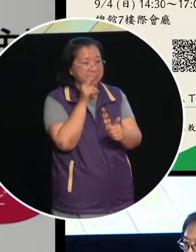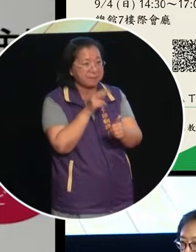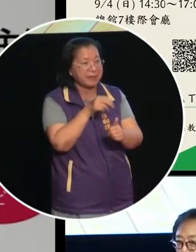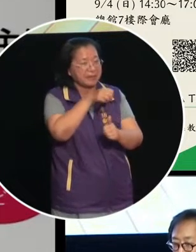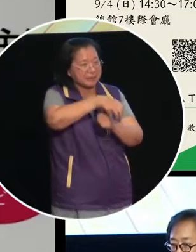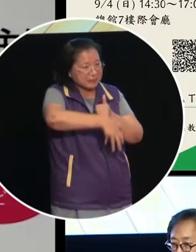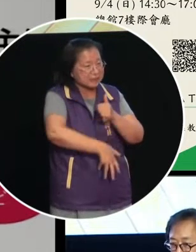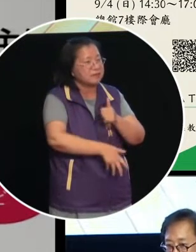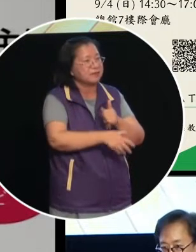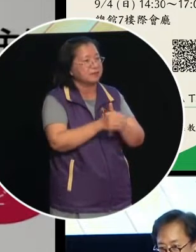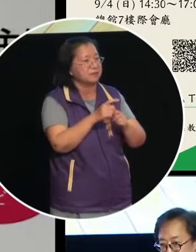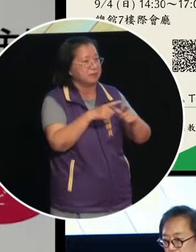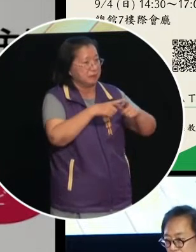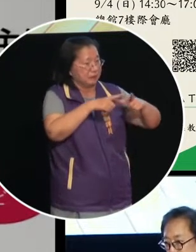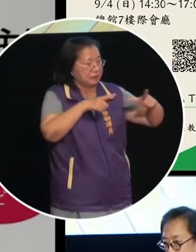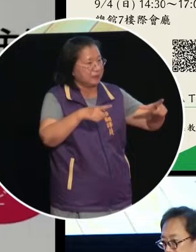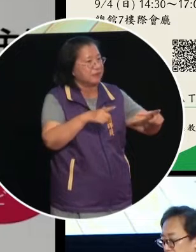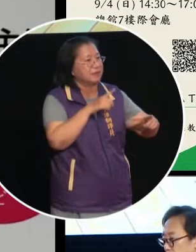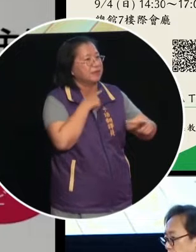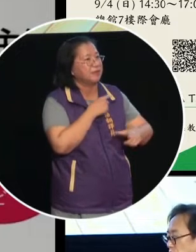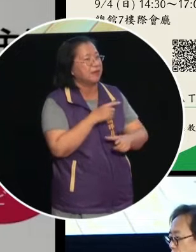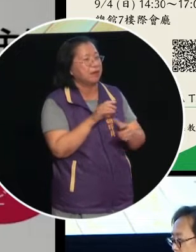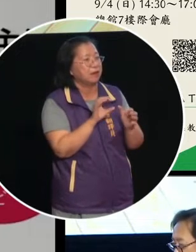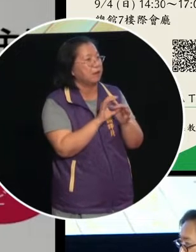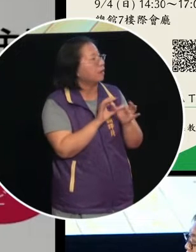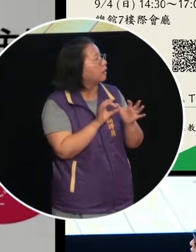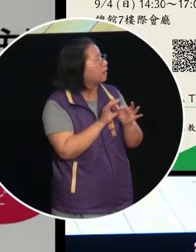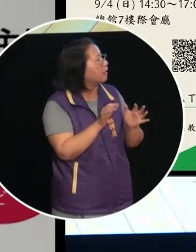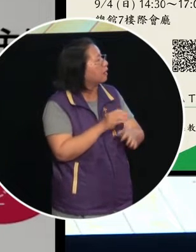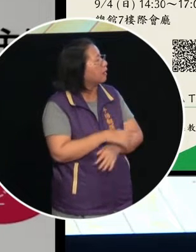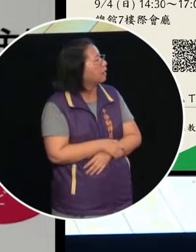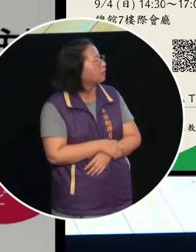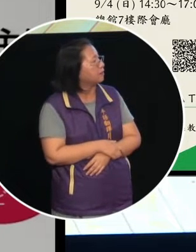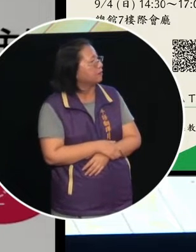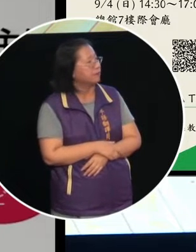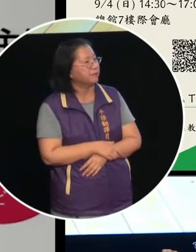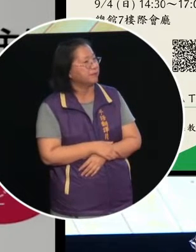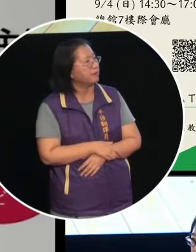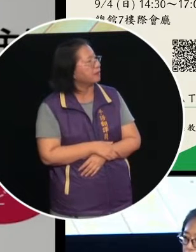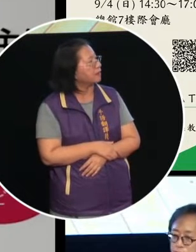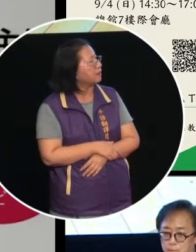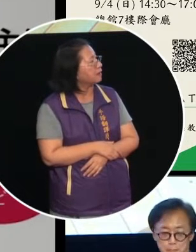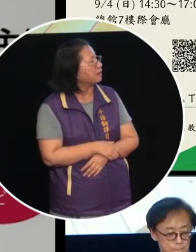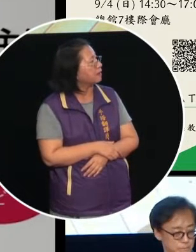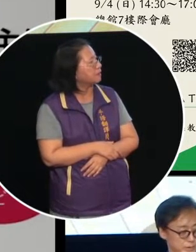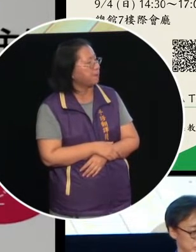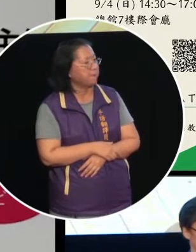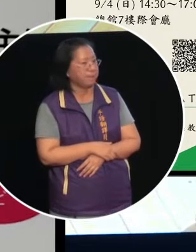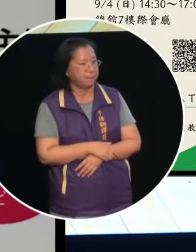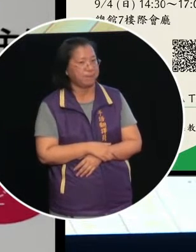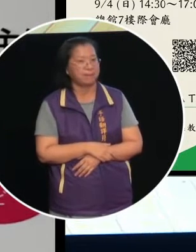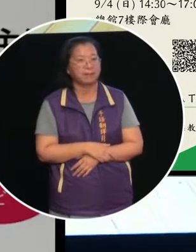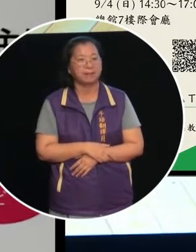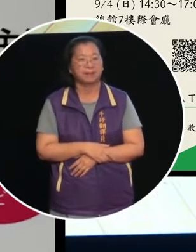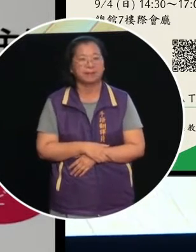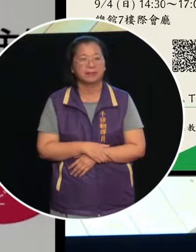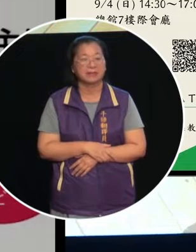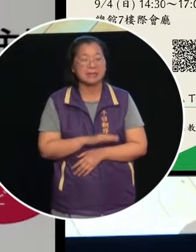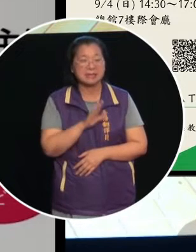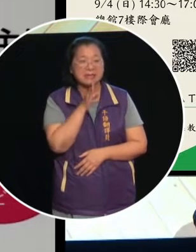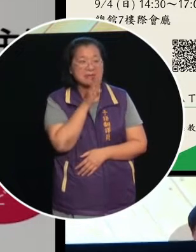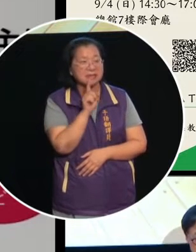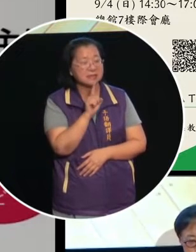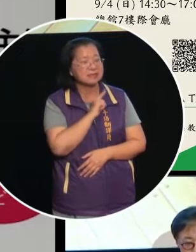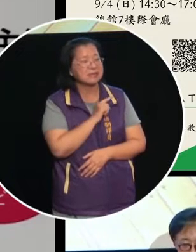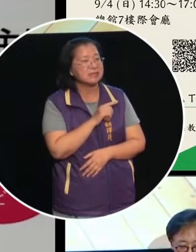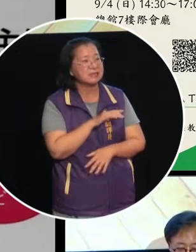是有很好的友情关系、朋友关系，所以是支持岸田先生，非常稳定的。不过呢，安倍